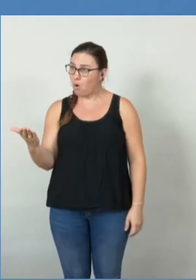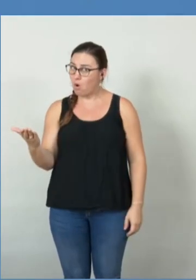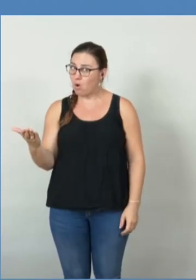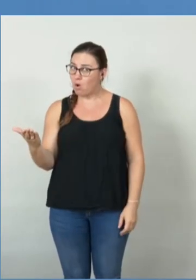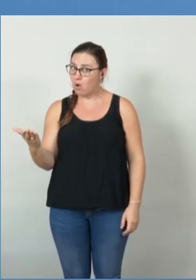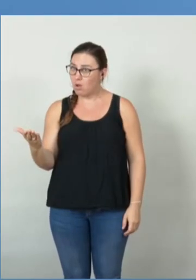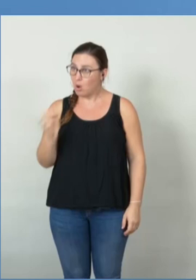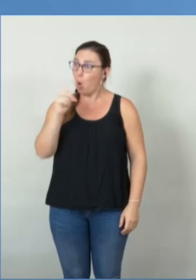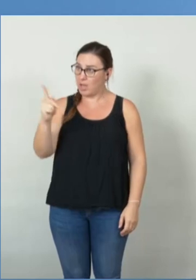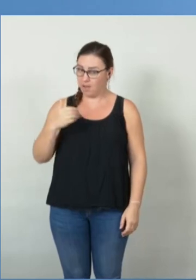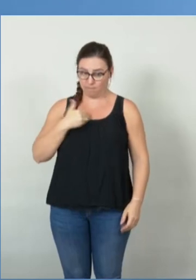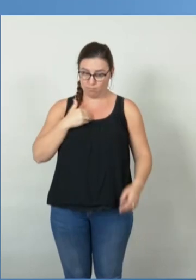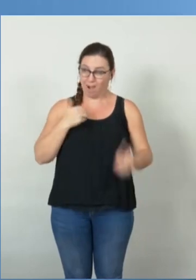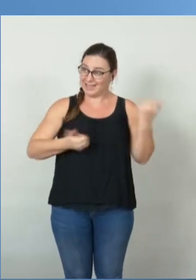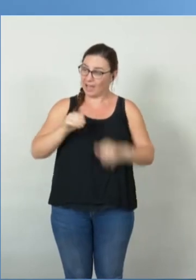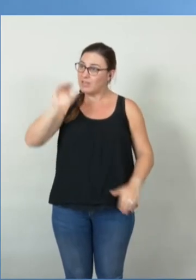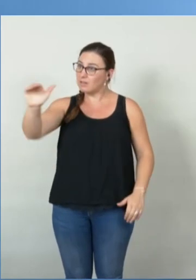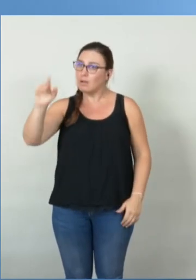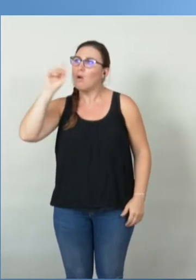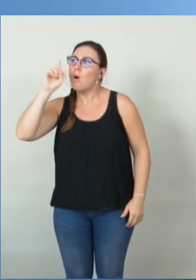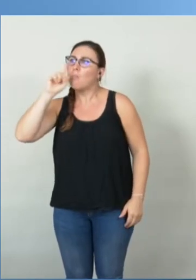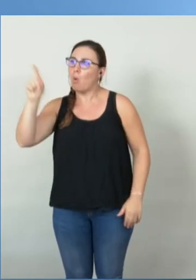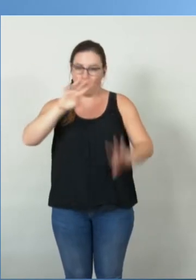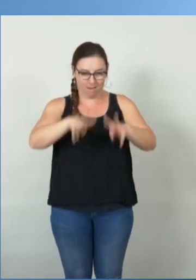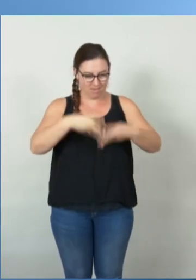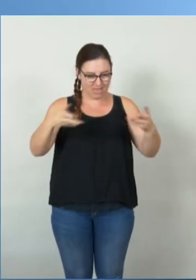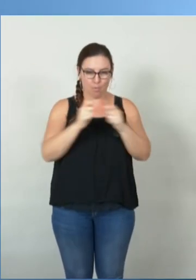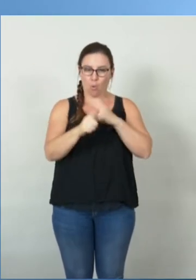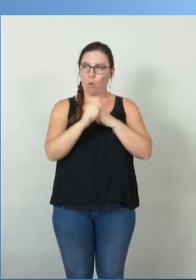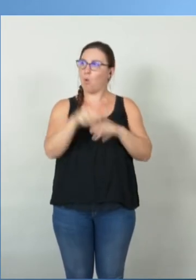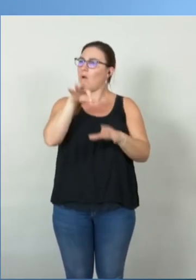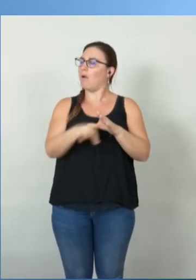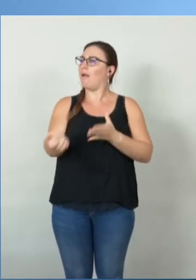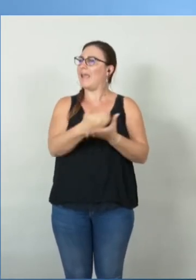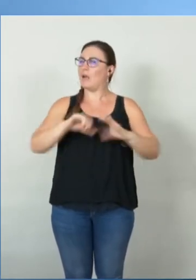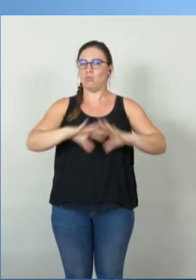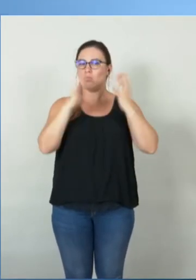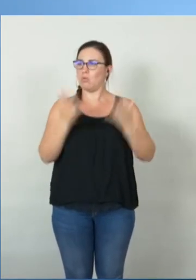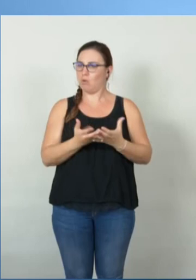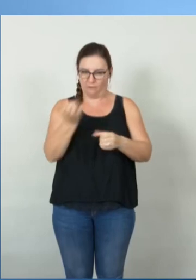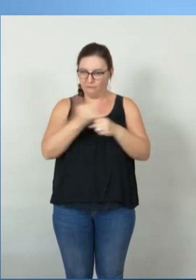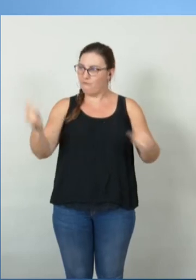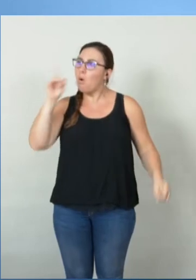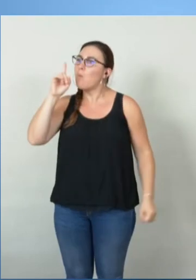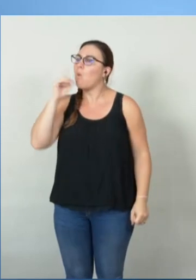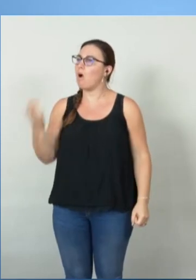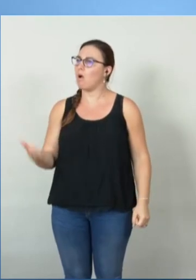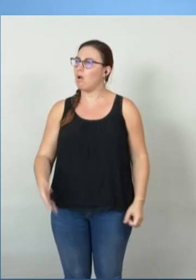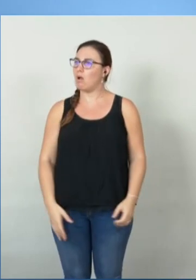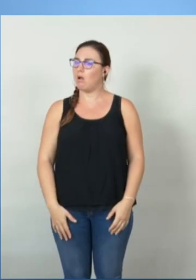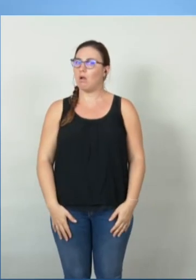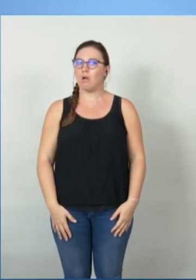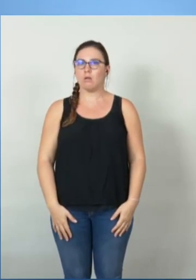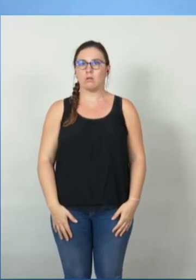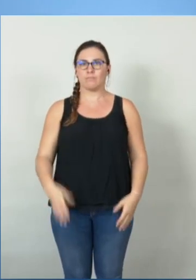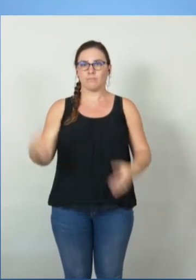donc moi je vous interpelle avec les services pour savoir pourquoi le tableau des indemnités de l'enveloppe des indemnités des élus et faux dans ce contrat administratif et